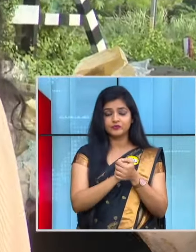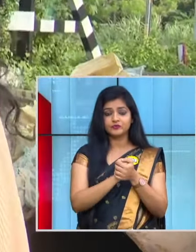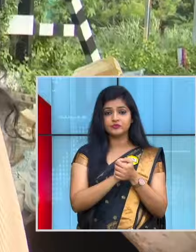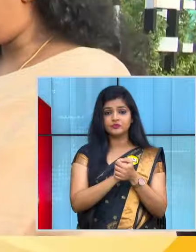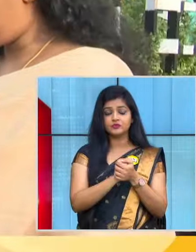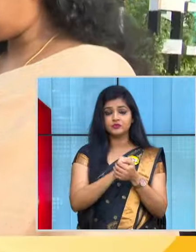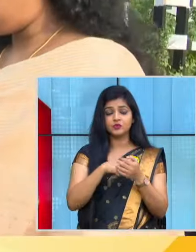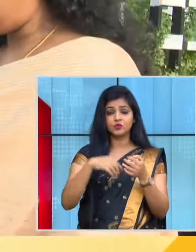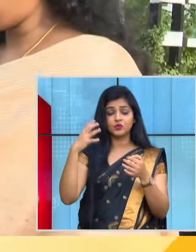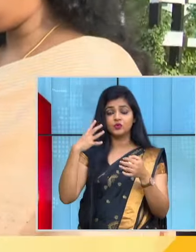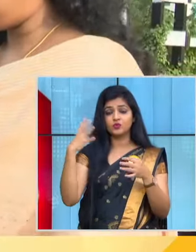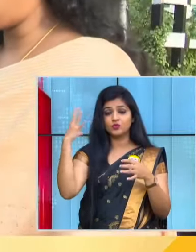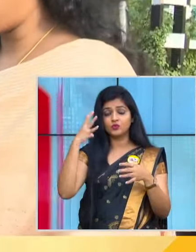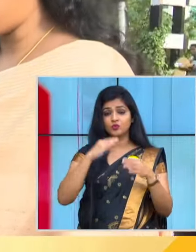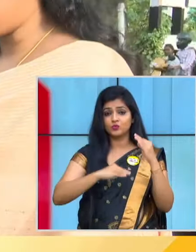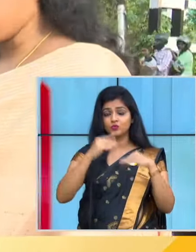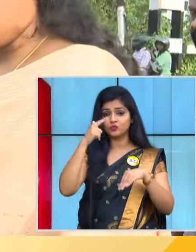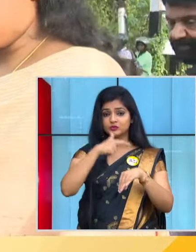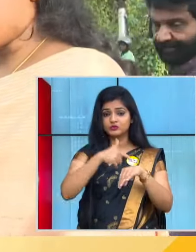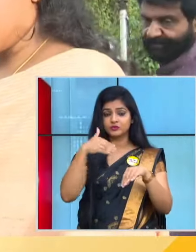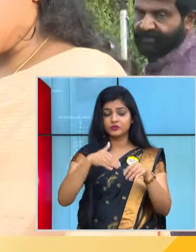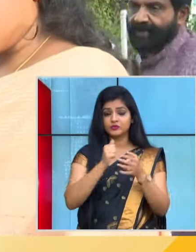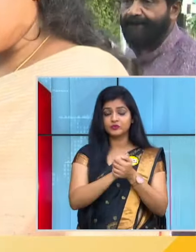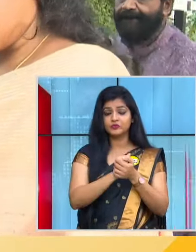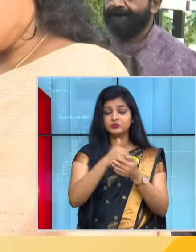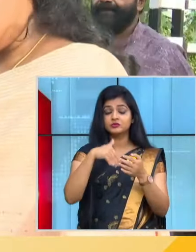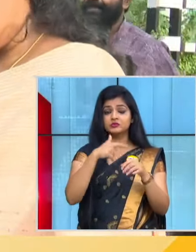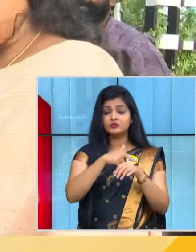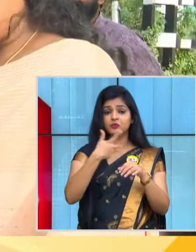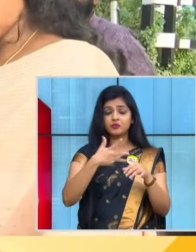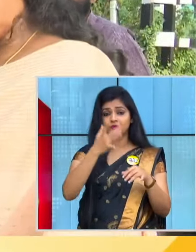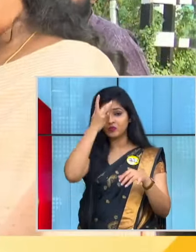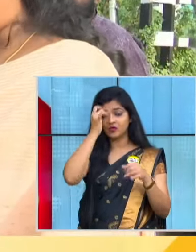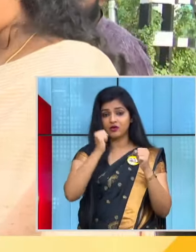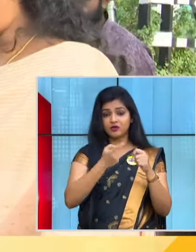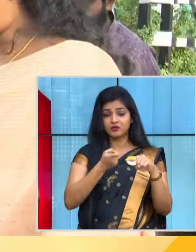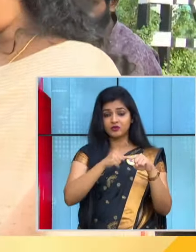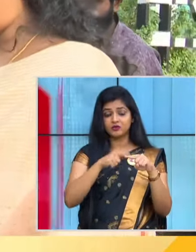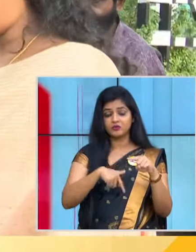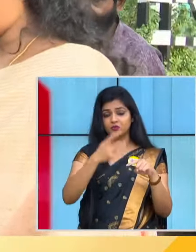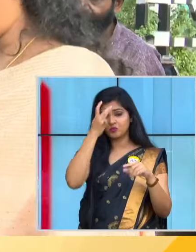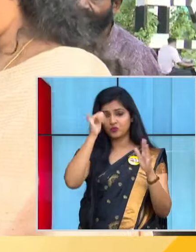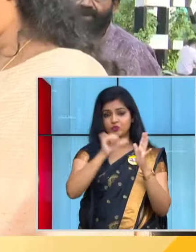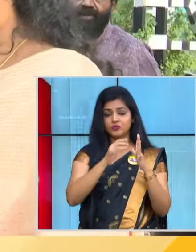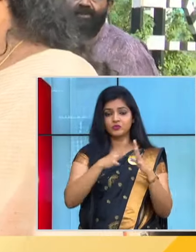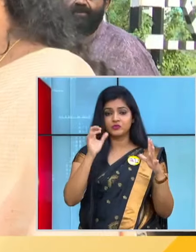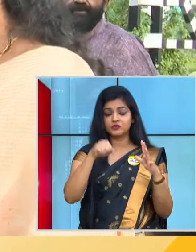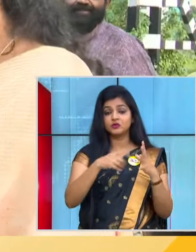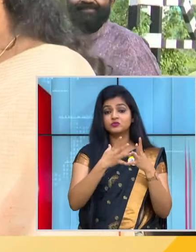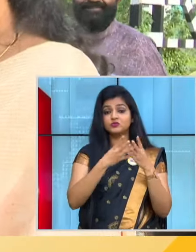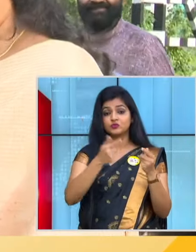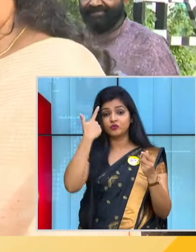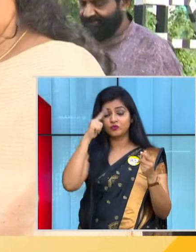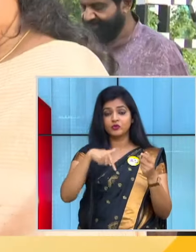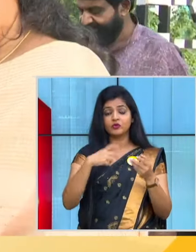കടുത്ത ഒരു ചൂടൊക്കെ ഉള്ള അനുഭവപ്പെടുന്ന ഒരു സമയം. അപ്പോൾ ആ സമയത്ത് ഇത്തരത്തിലേക്കുള്ള ഒരു പ്രയാസം വരിക എന്ന് പറഞ്ഞാൽ വലിയൊരു പ്രശ്നം തന്നെയാണ്. അത് പരിഹരിക്കാൻ ആവശ്യമായ